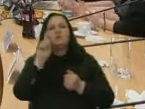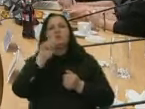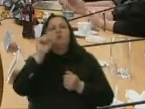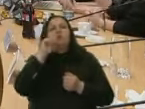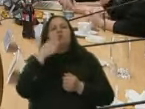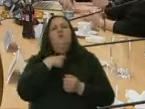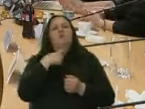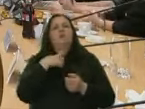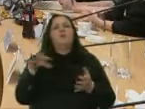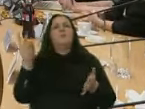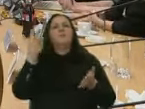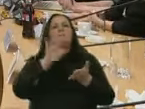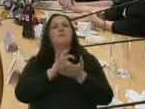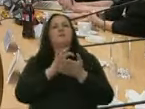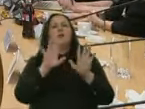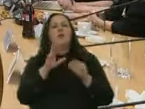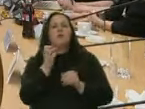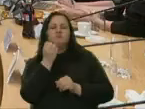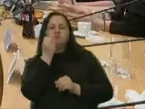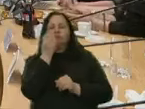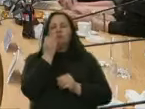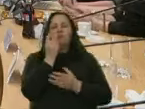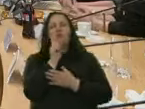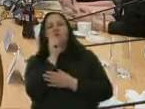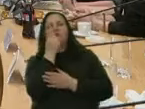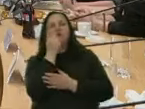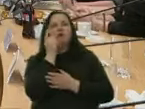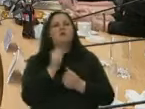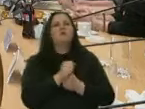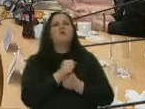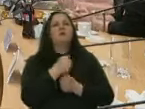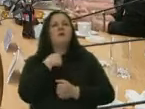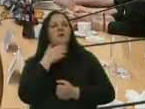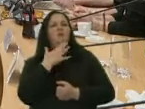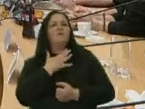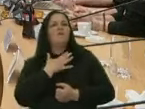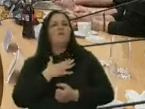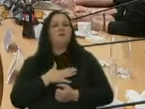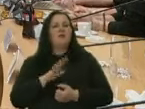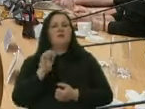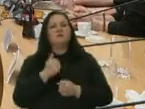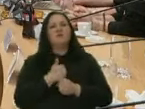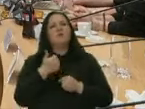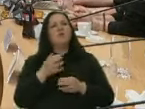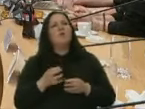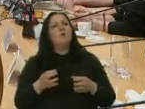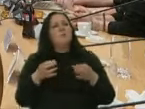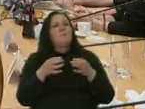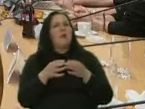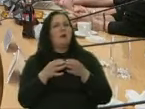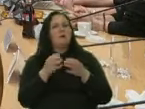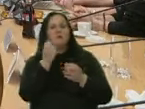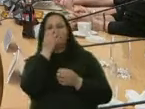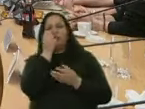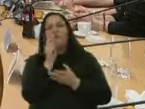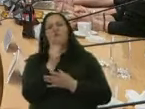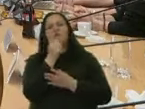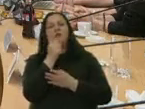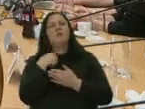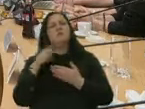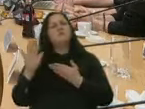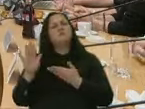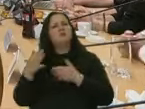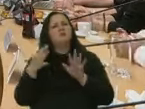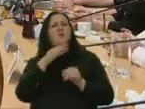puteți prezenta ca o floricică, așa am spus de fiecare despre acest partid. Vrea să fie partid Ghiocel, care răsare din albul imaculat